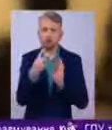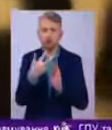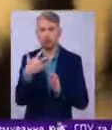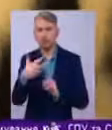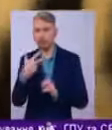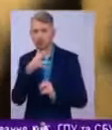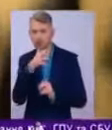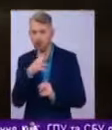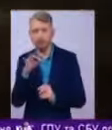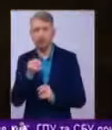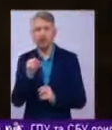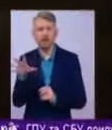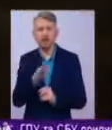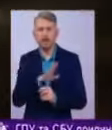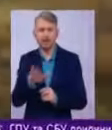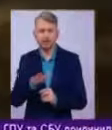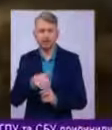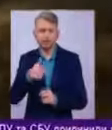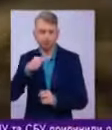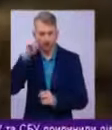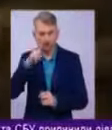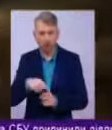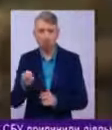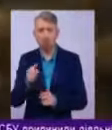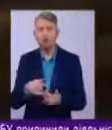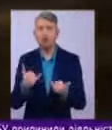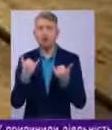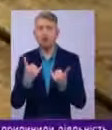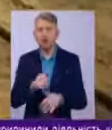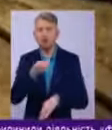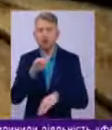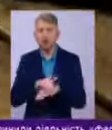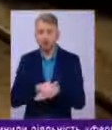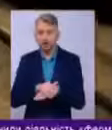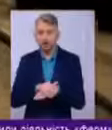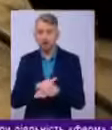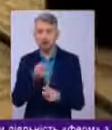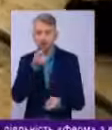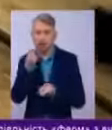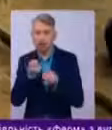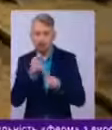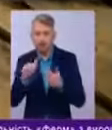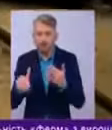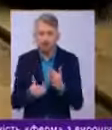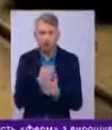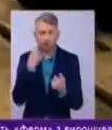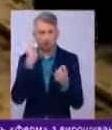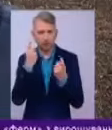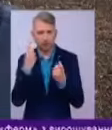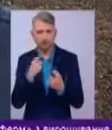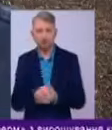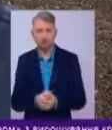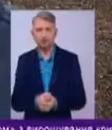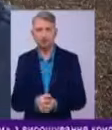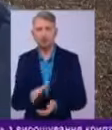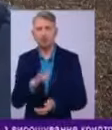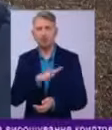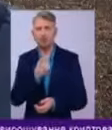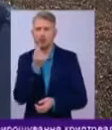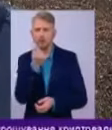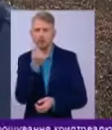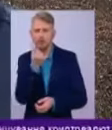1942-53 років. Про неї не всі достатньо добре знають. Тому ми зараз фактично по крихтах відновлюємо дані. Була